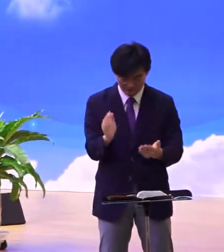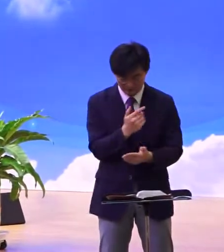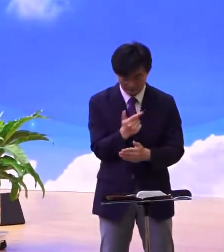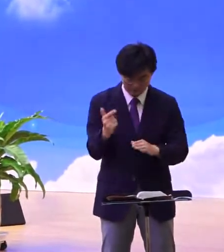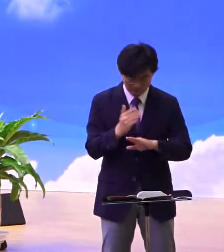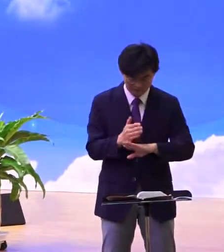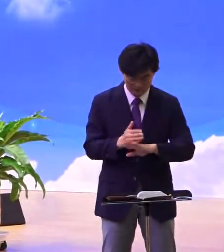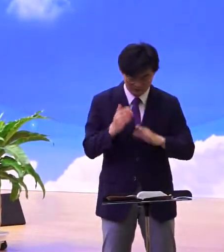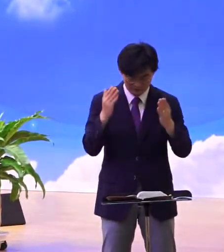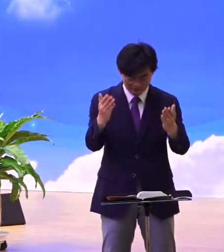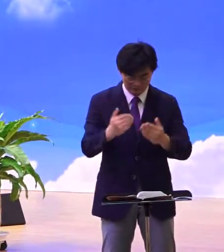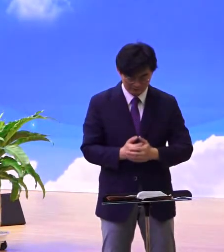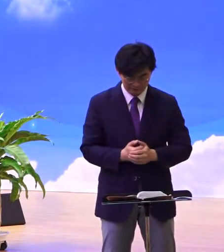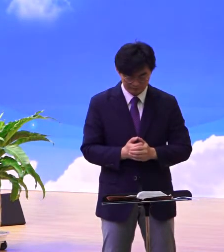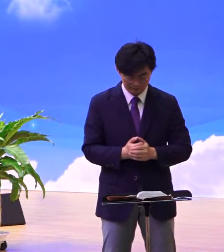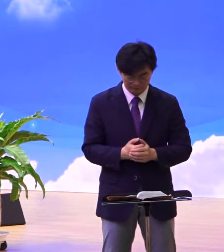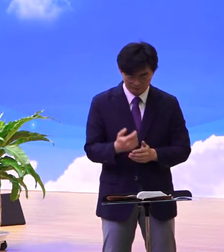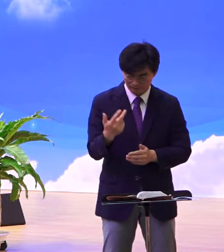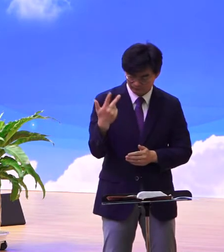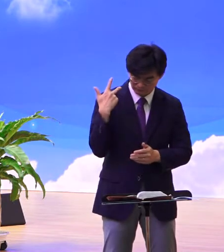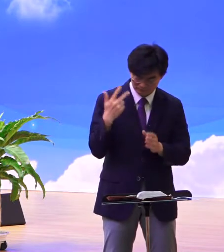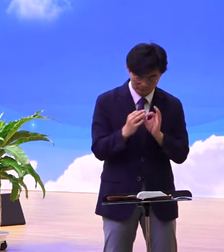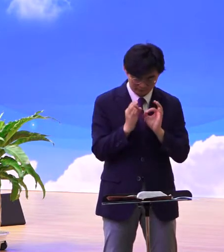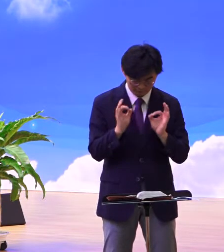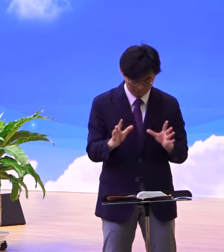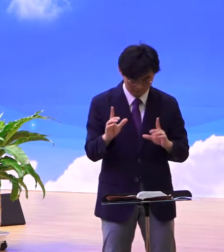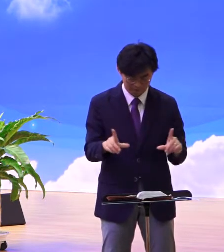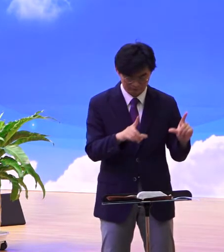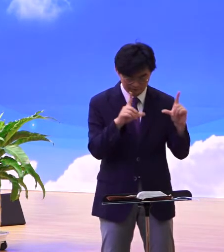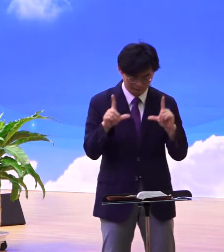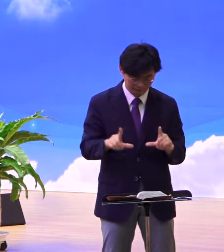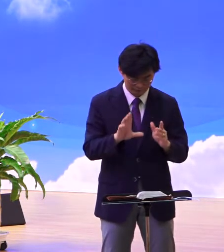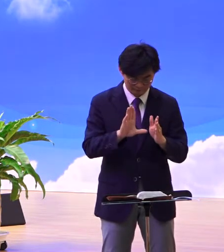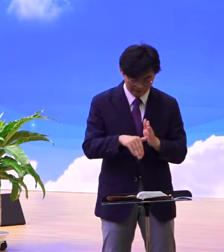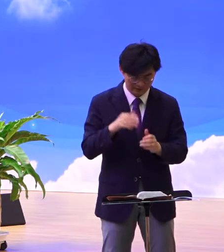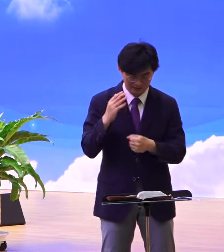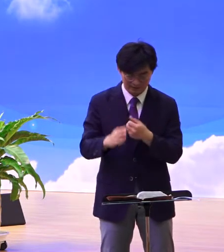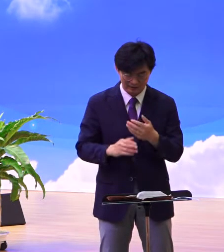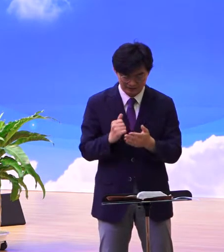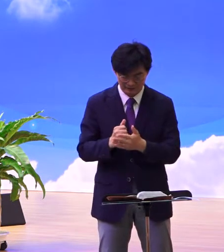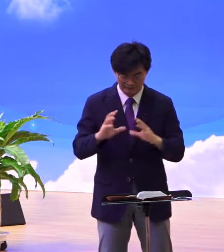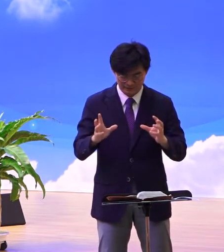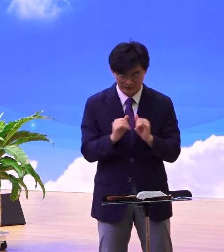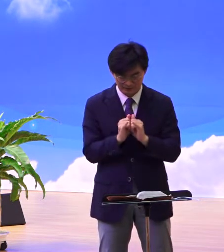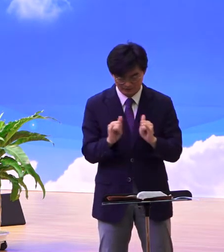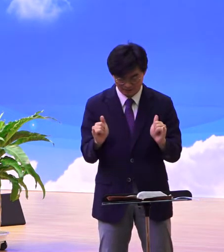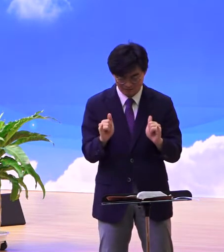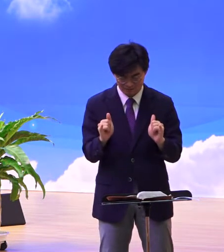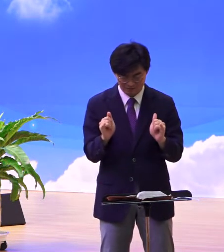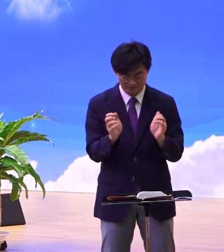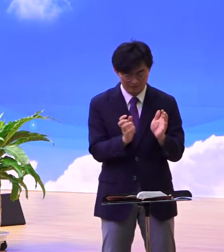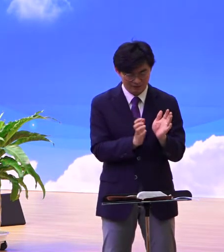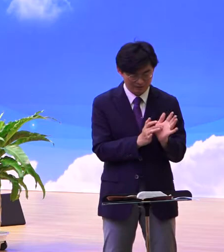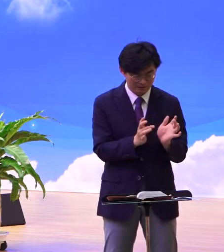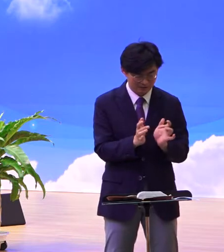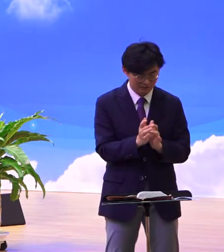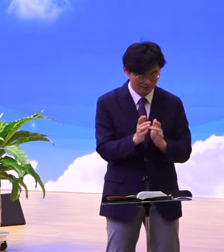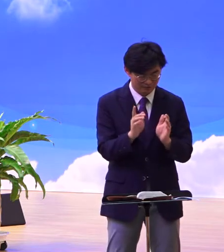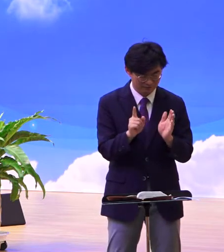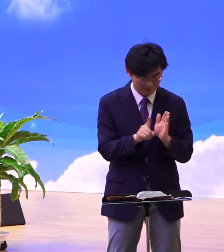감사합니다. 지난 한 주간의 삶에도 하나님의 백성으로 그리스도인으로